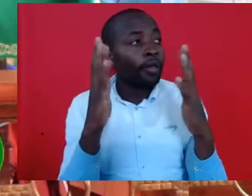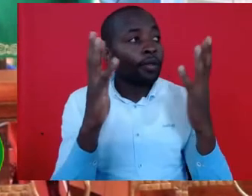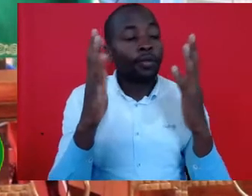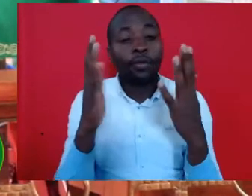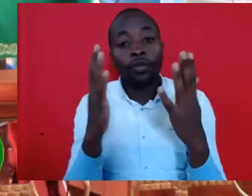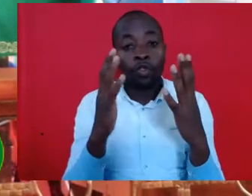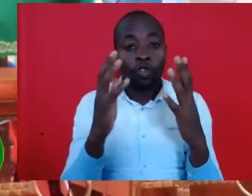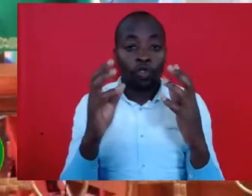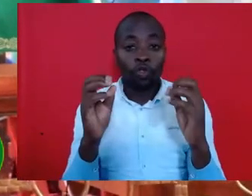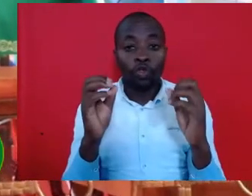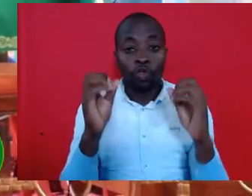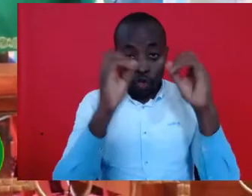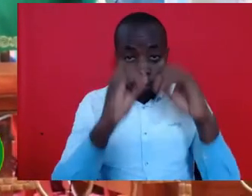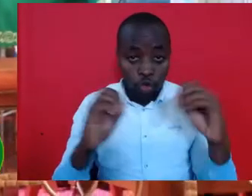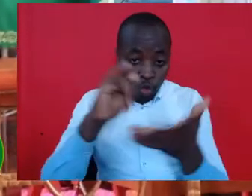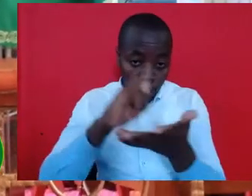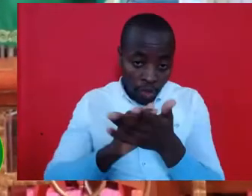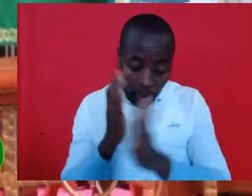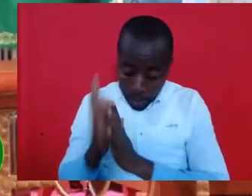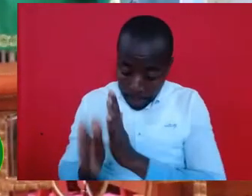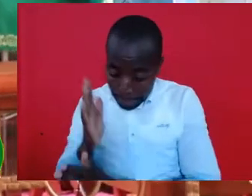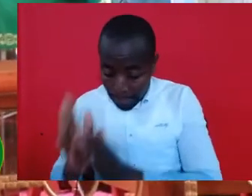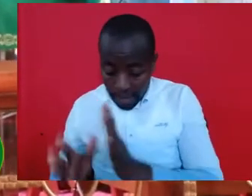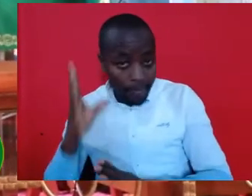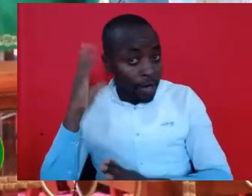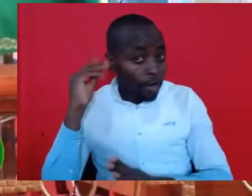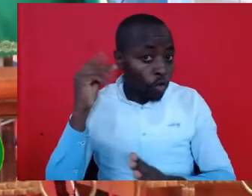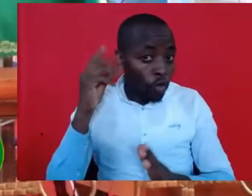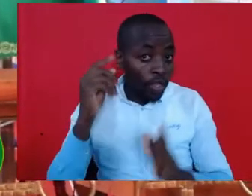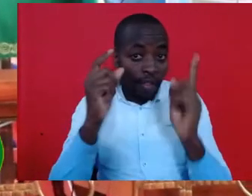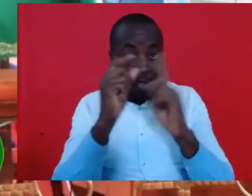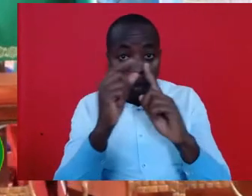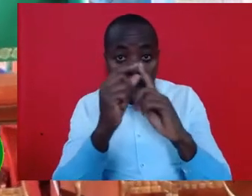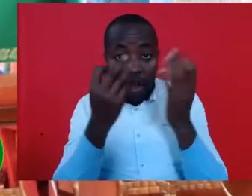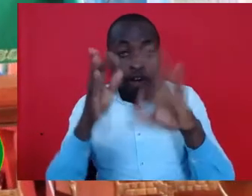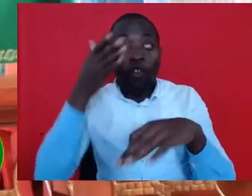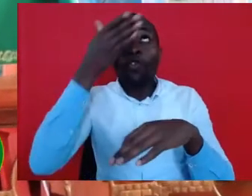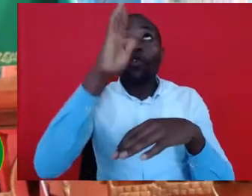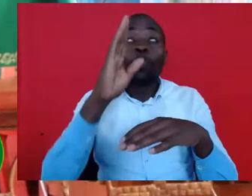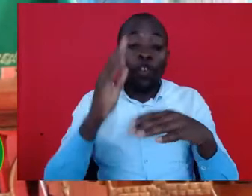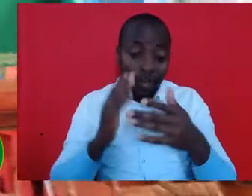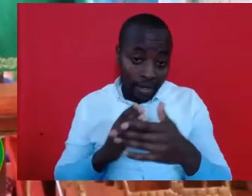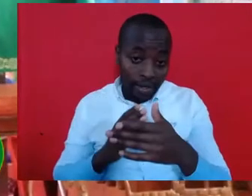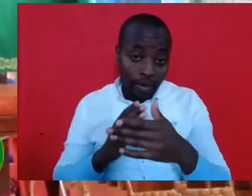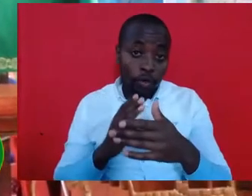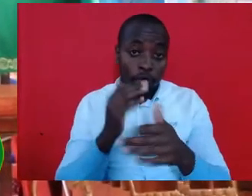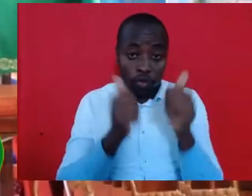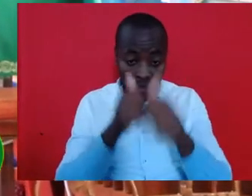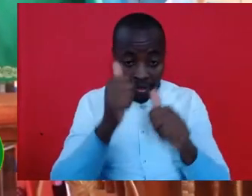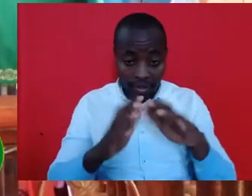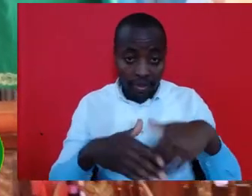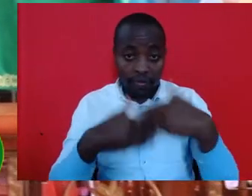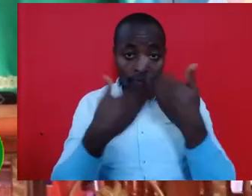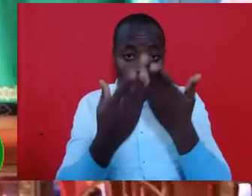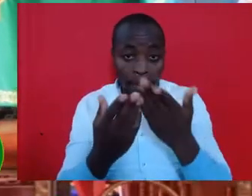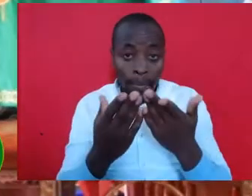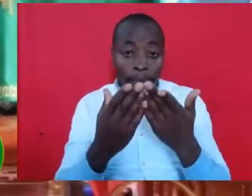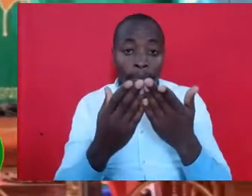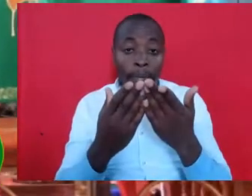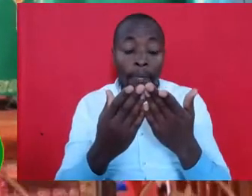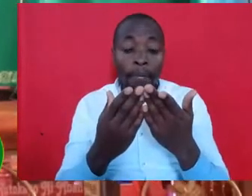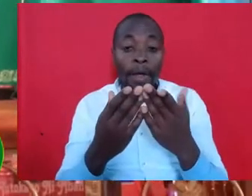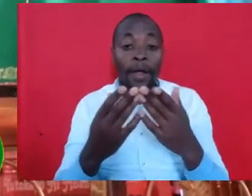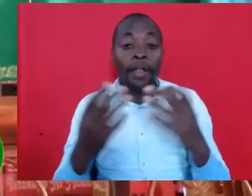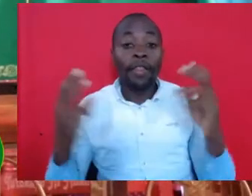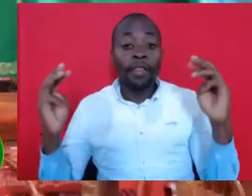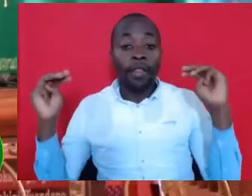Ili tuweze kujiandaa kusikiza neno la Mungu ambalo litaletwa na Canon Provost. Wale ambao wanafungu la 10 tuliweza kuomba kwa sababu